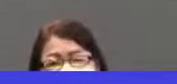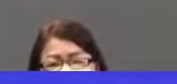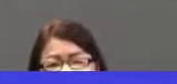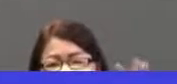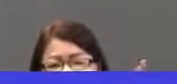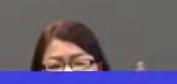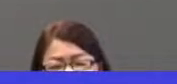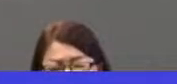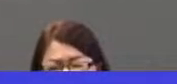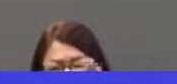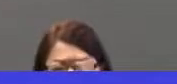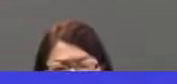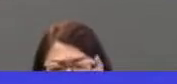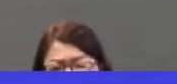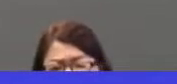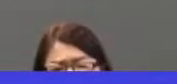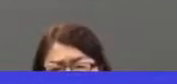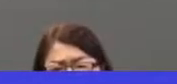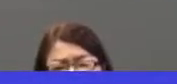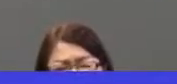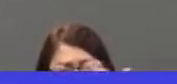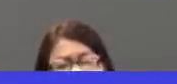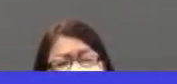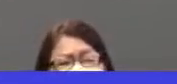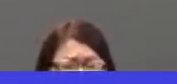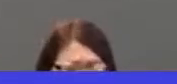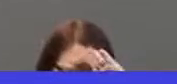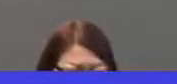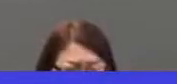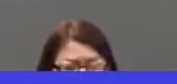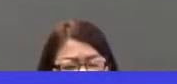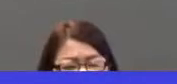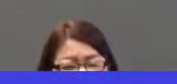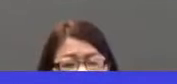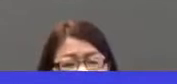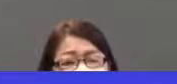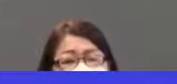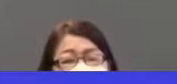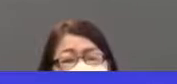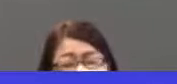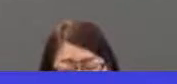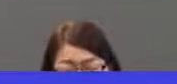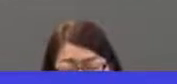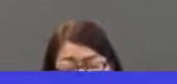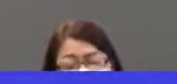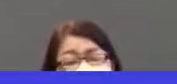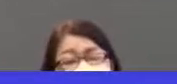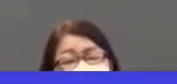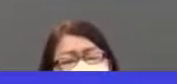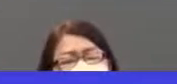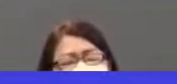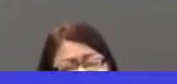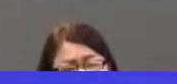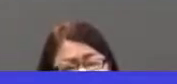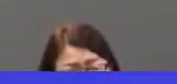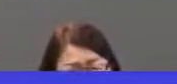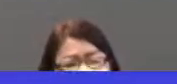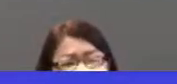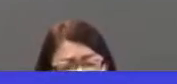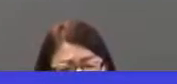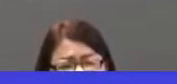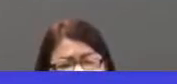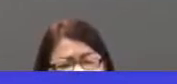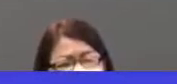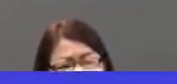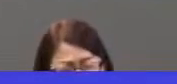ษาธิการคุณสุนทรเป็นนายกองค์การบริหารส่วนจังหวัดปราจีนบุรีนะคะถือว่าเป็นหนึ่งในผู้ถูกกล่าวหา